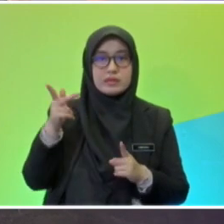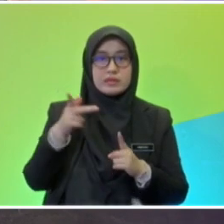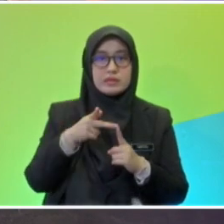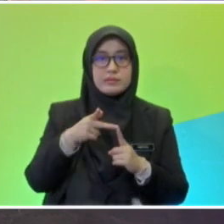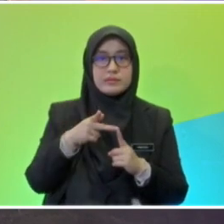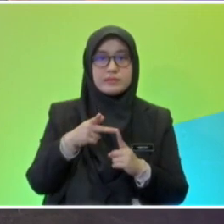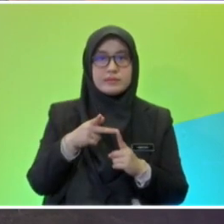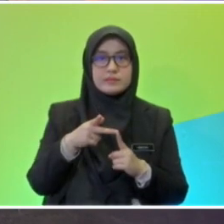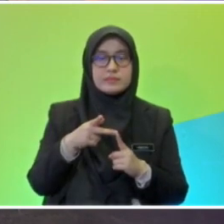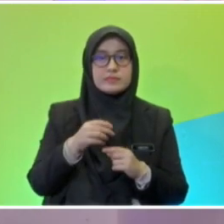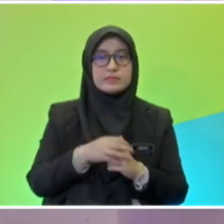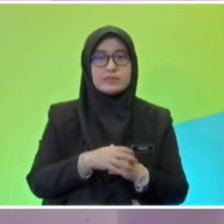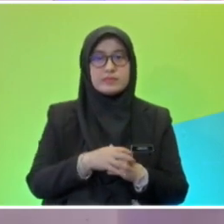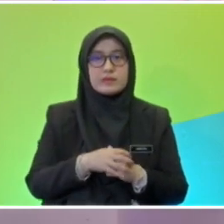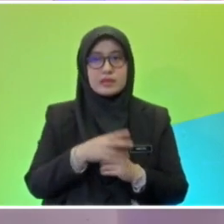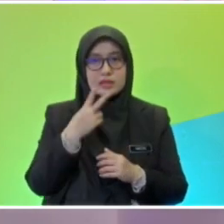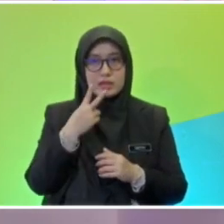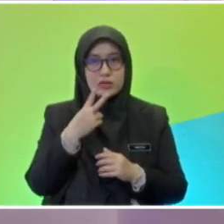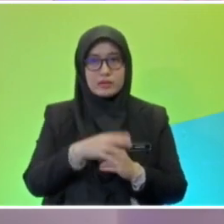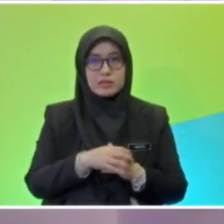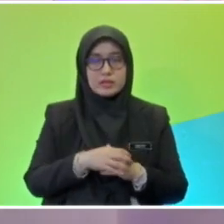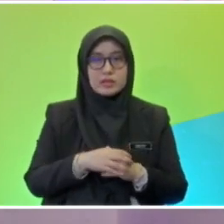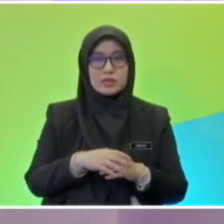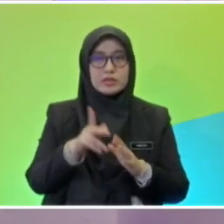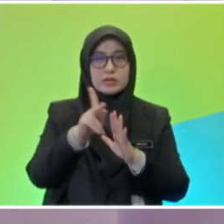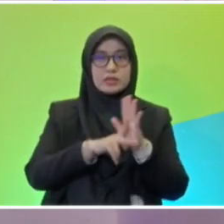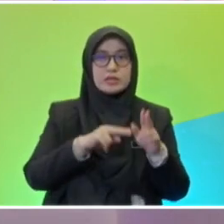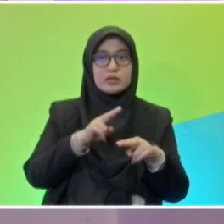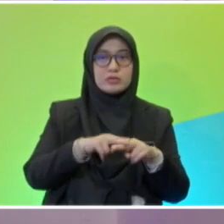suka videonya Nah kita tengok dalam film